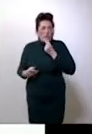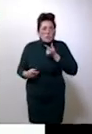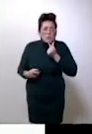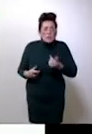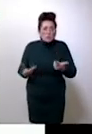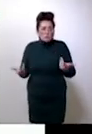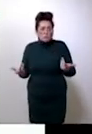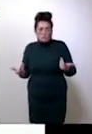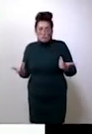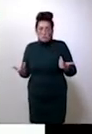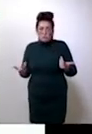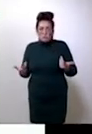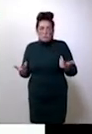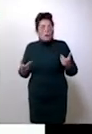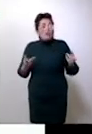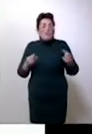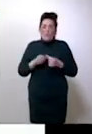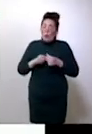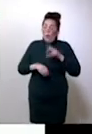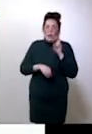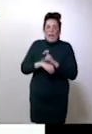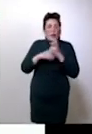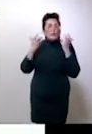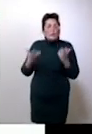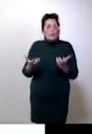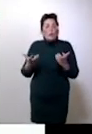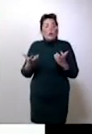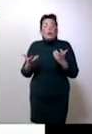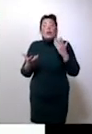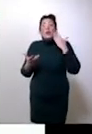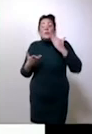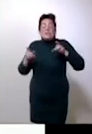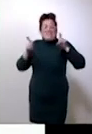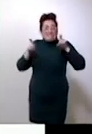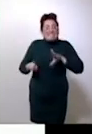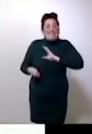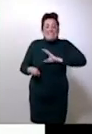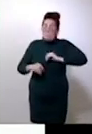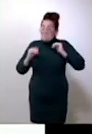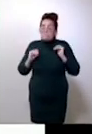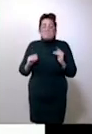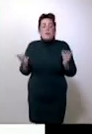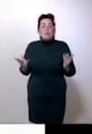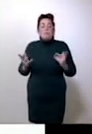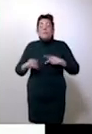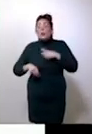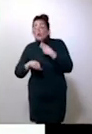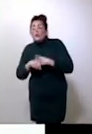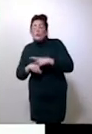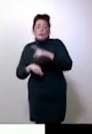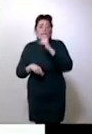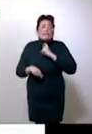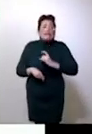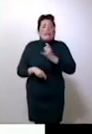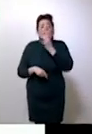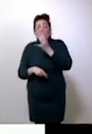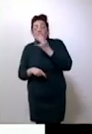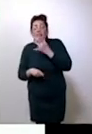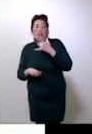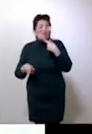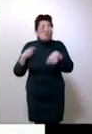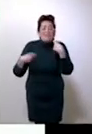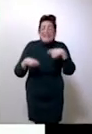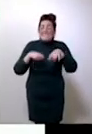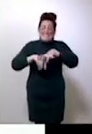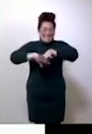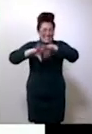ne serait-ce qu'en partie. Rappelons que tous les matériaux modernes, le béton, l'acier, le verre, le plexiglas, les matières plastiques,